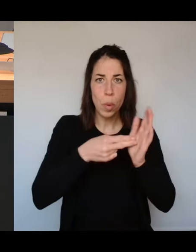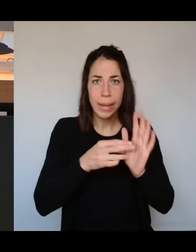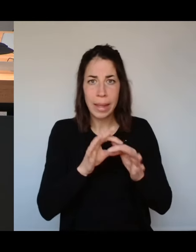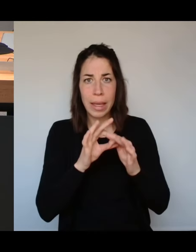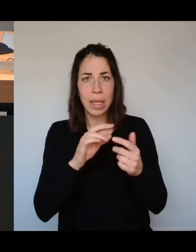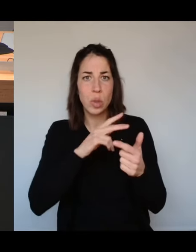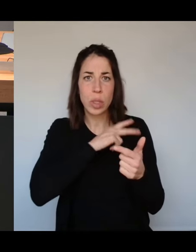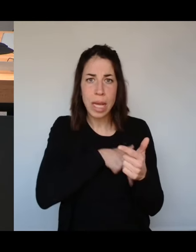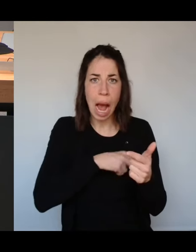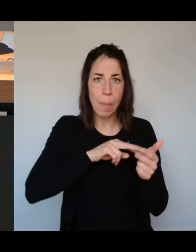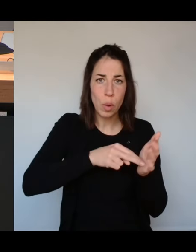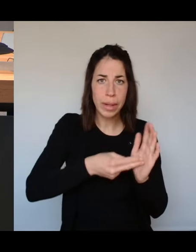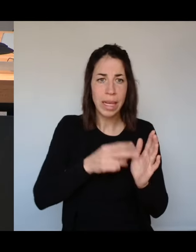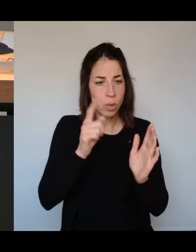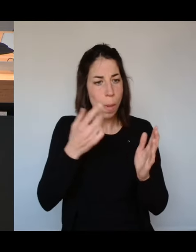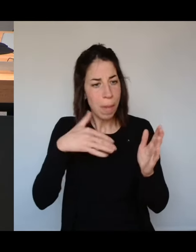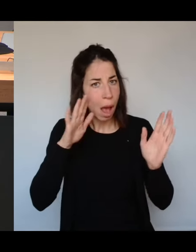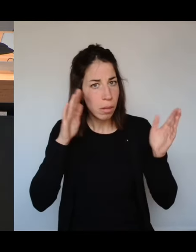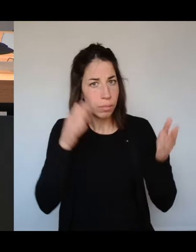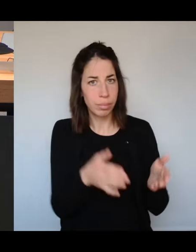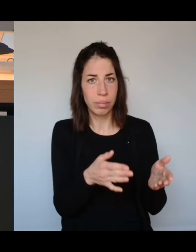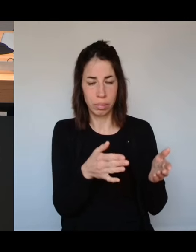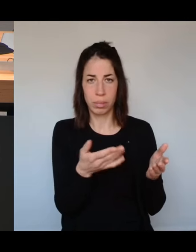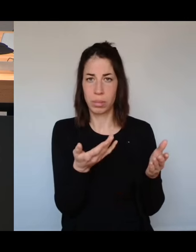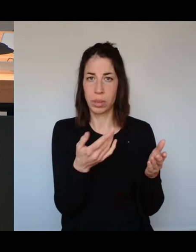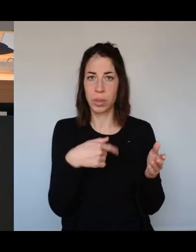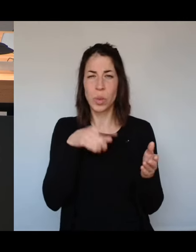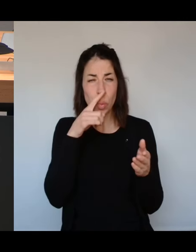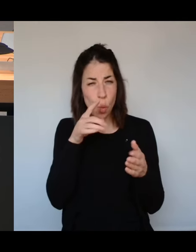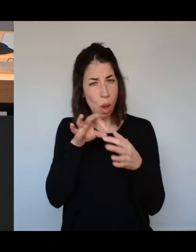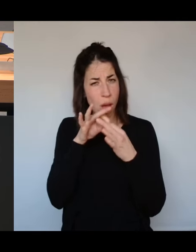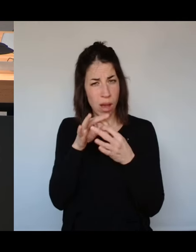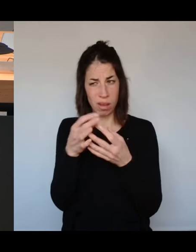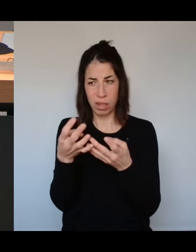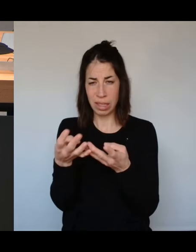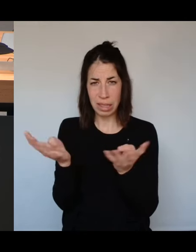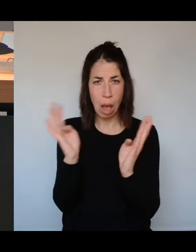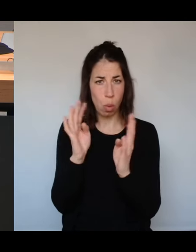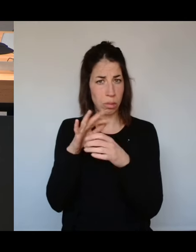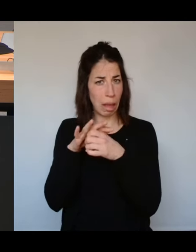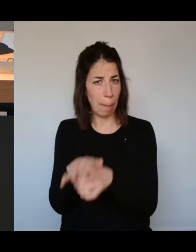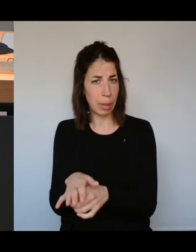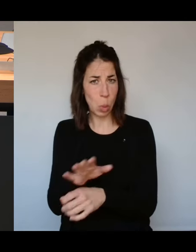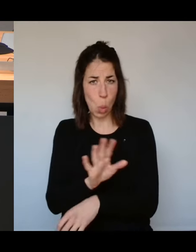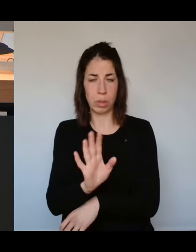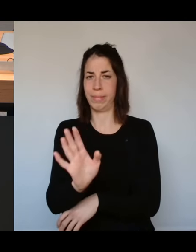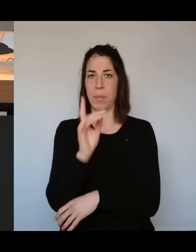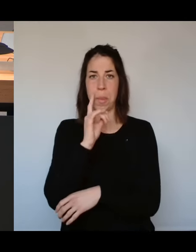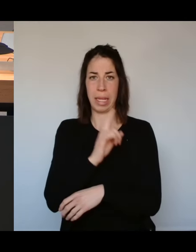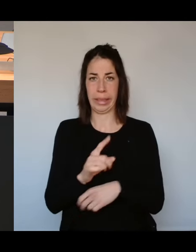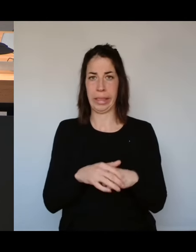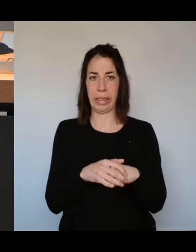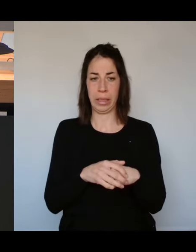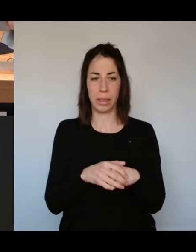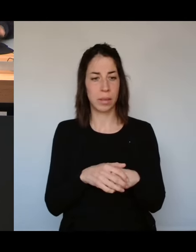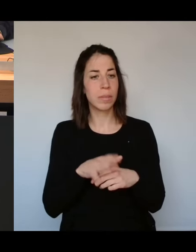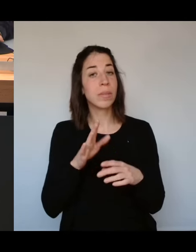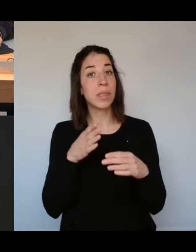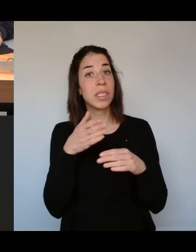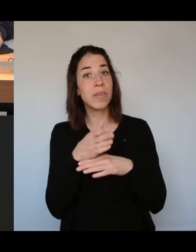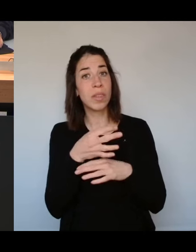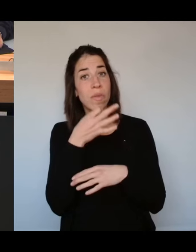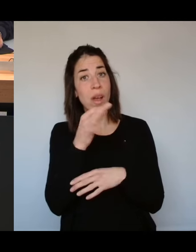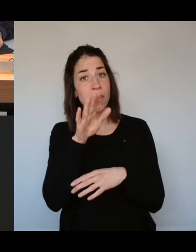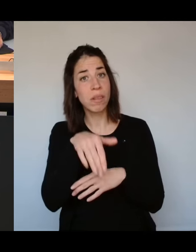nur um Repression. Das ist da drin. Sie eine Zwischenfrage der Kollegin Pirot-Manelli.